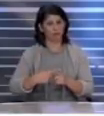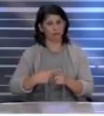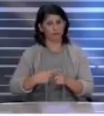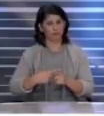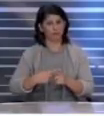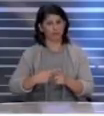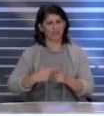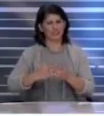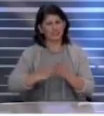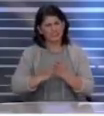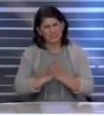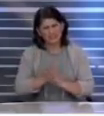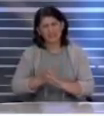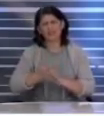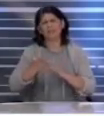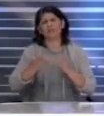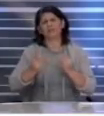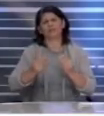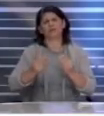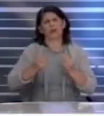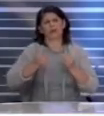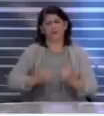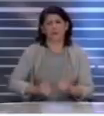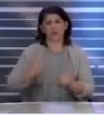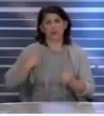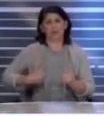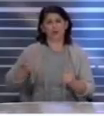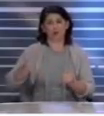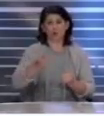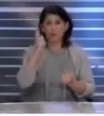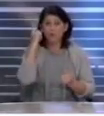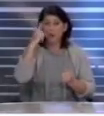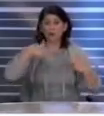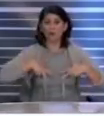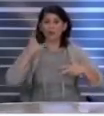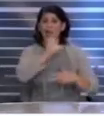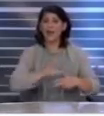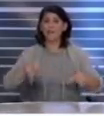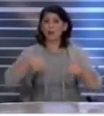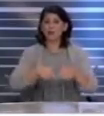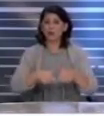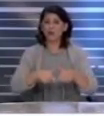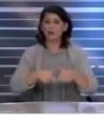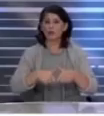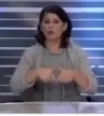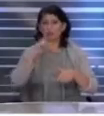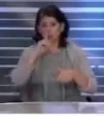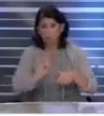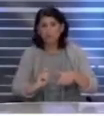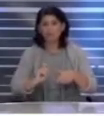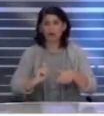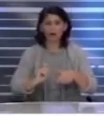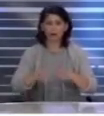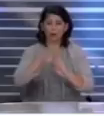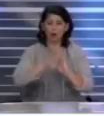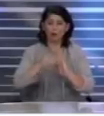συμπεθλημένη υπό το βάρος του δημοσίου χρέους, έγινε η πρώτη χώρα της Ευρωζώνης η οποία τέθηκε υπό πρόγραμμα